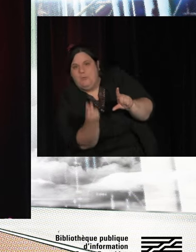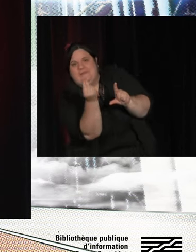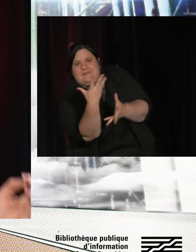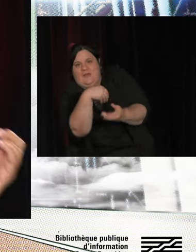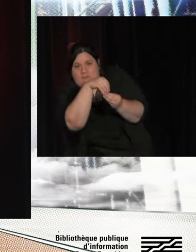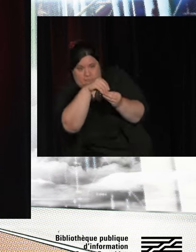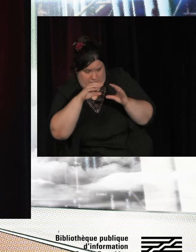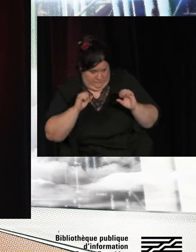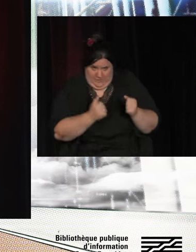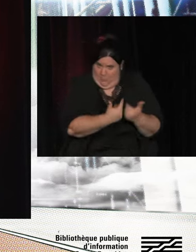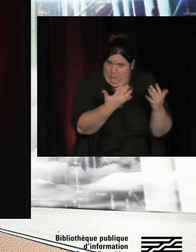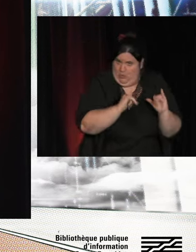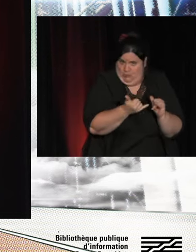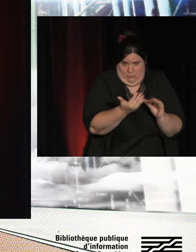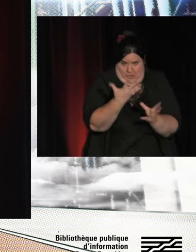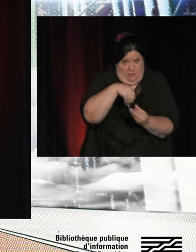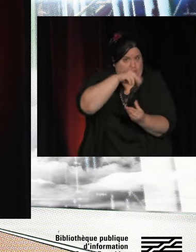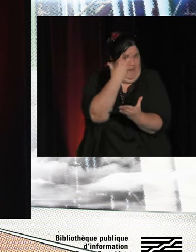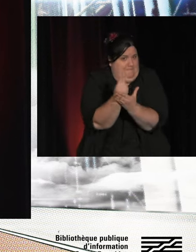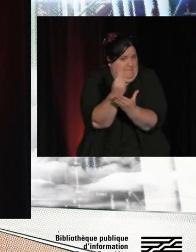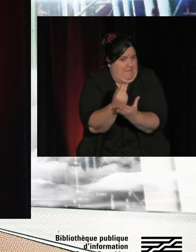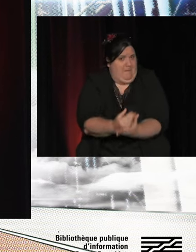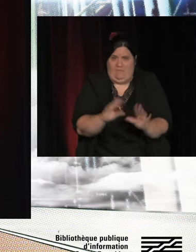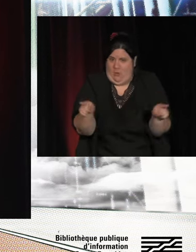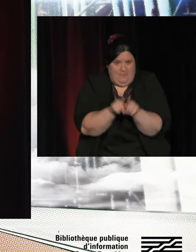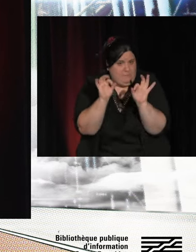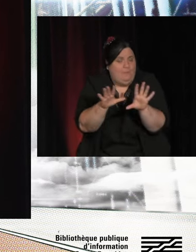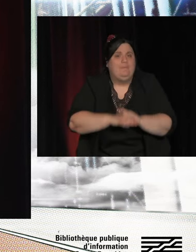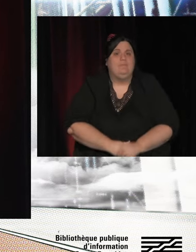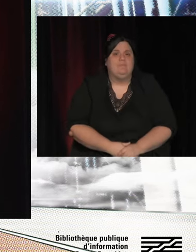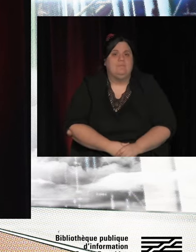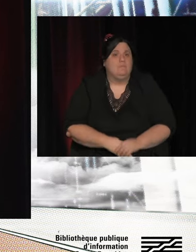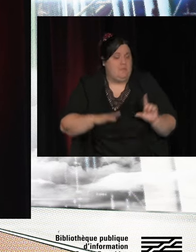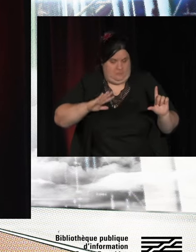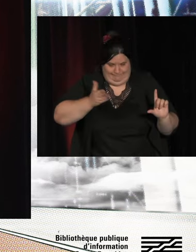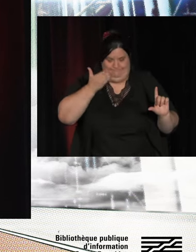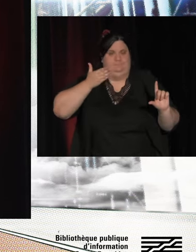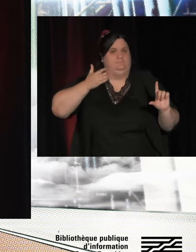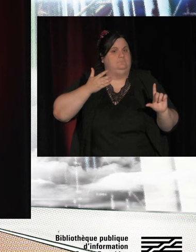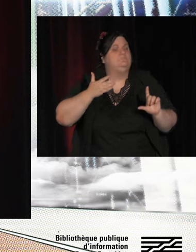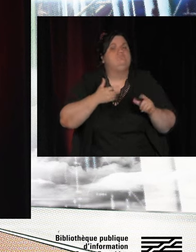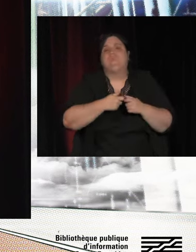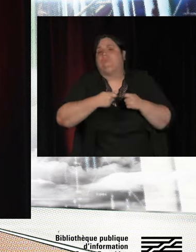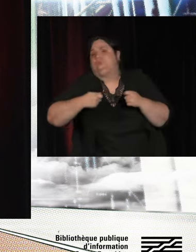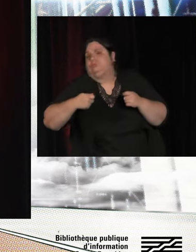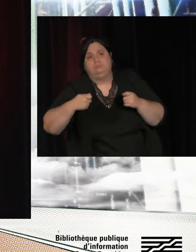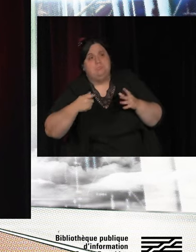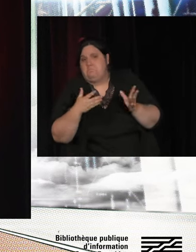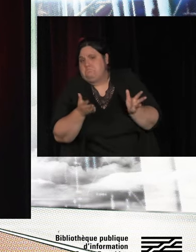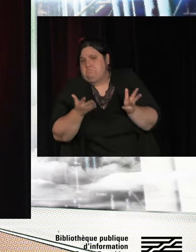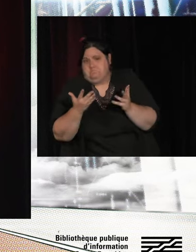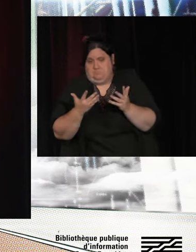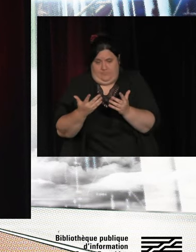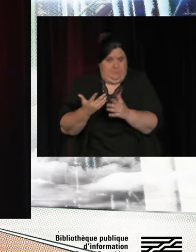pouvez charger plusieurs jeux dedans. Et le jeu va changer d'un jeu à l'autre dans un